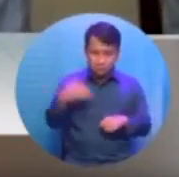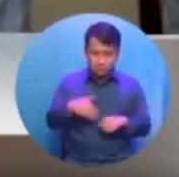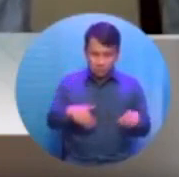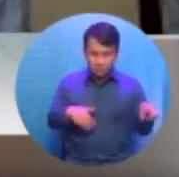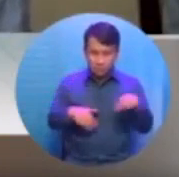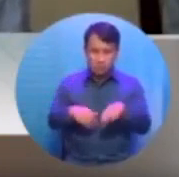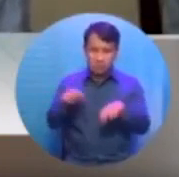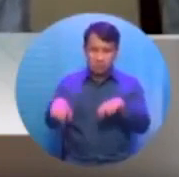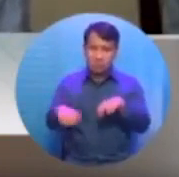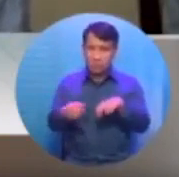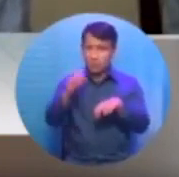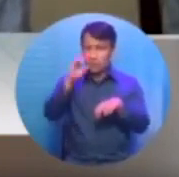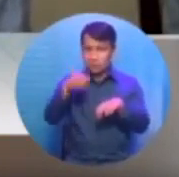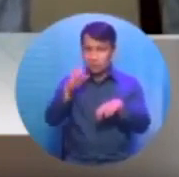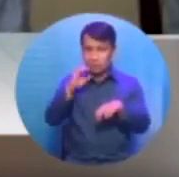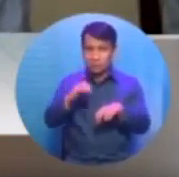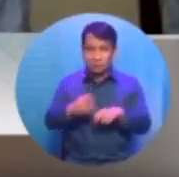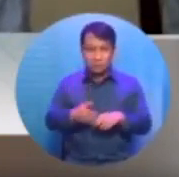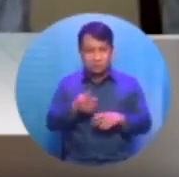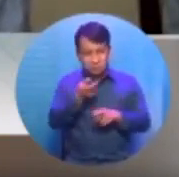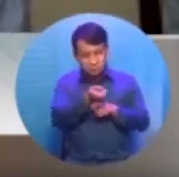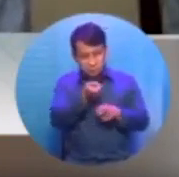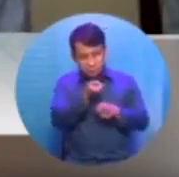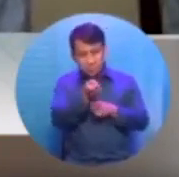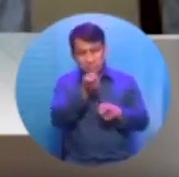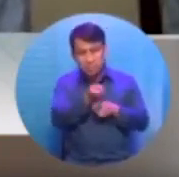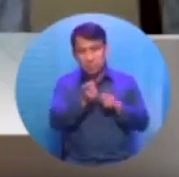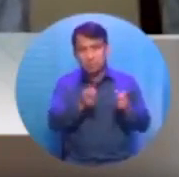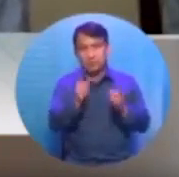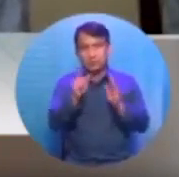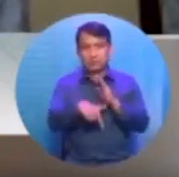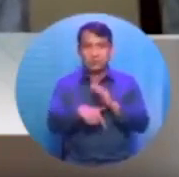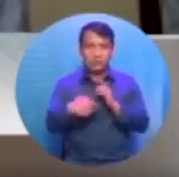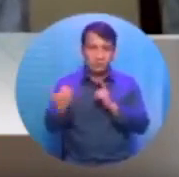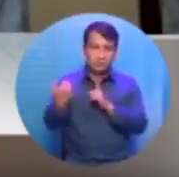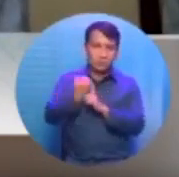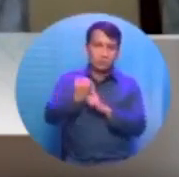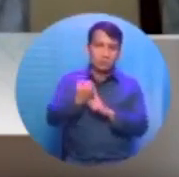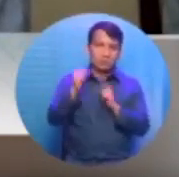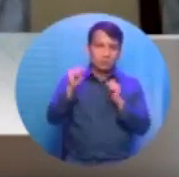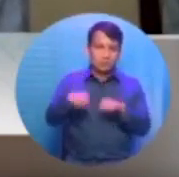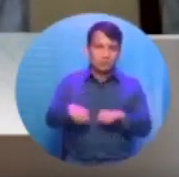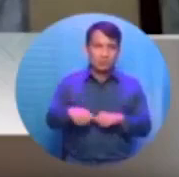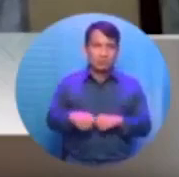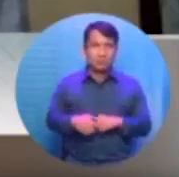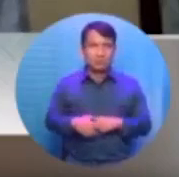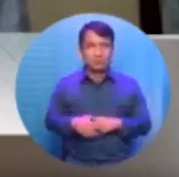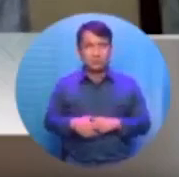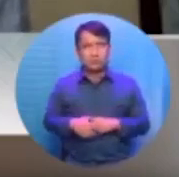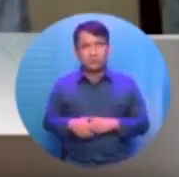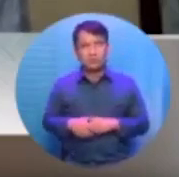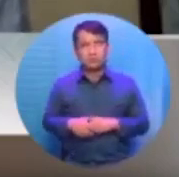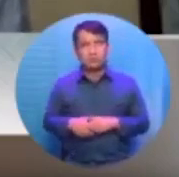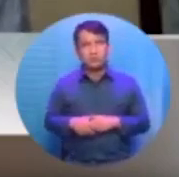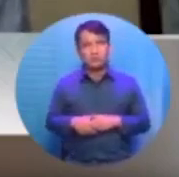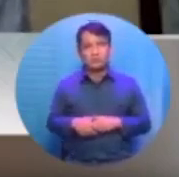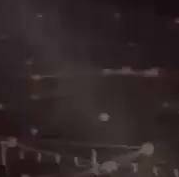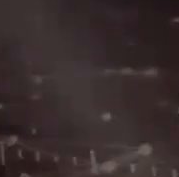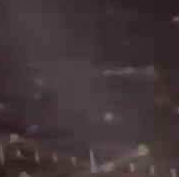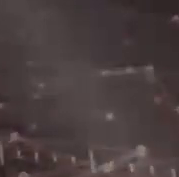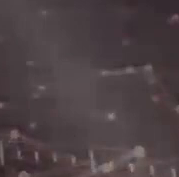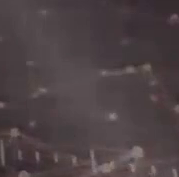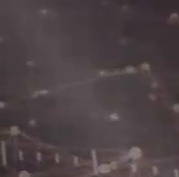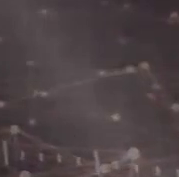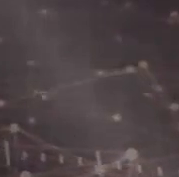ka, sinetap ka para asar-asirin ka kapag nainuman na kayo hanggang sa masaktan ka. Ganun siguro yon. Yes, sir. Yes, sir. Okay, kausapin